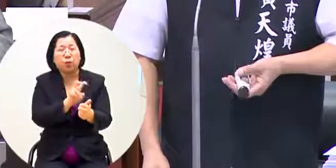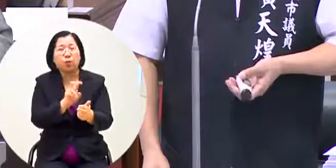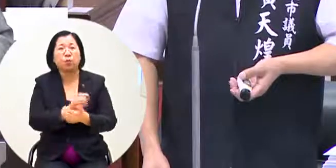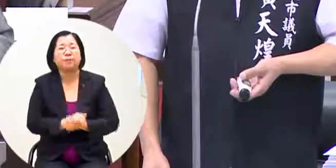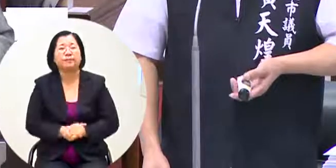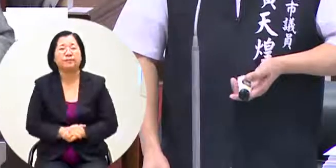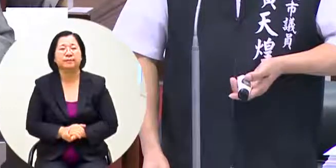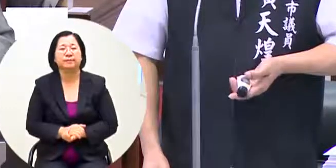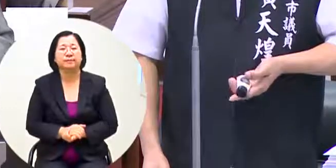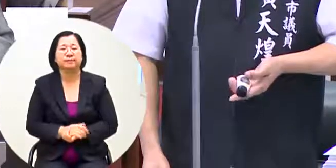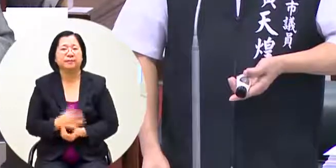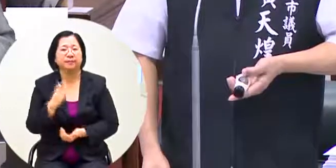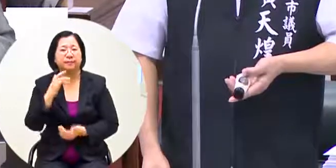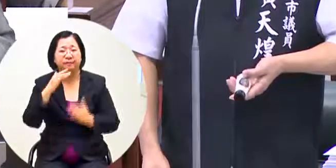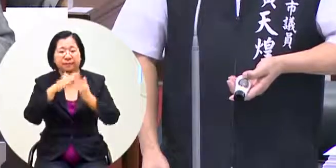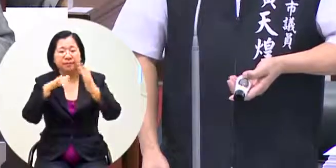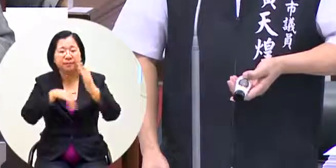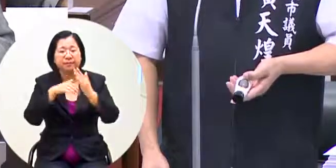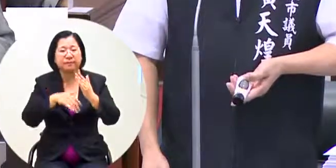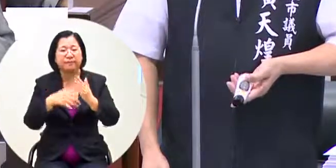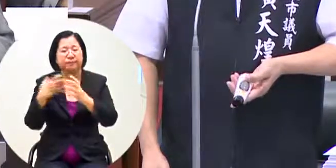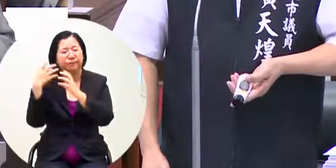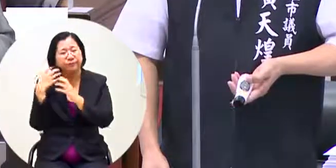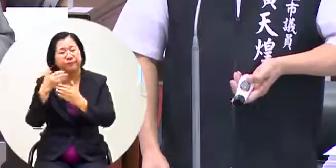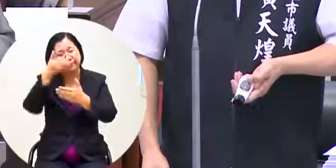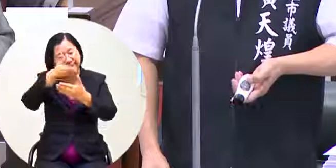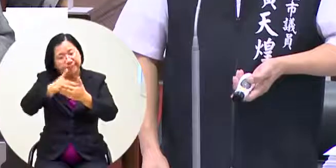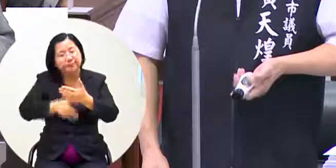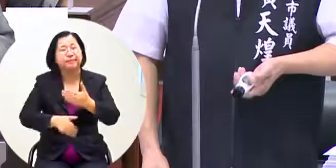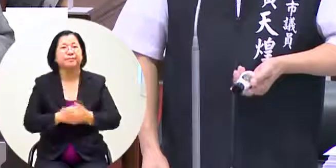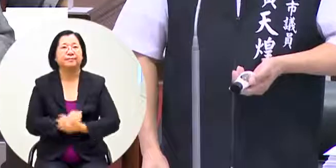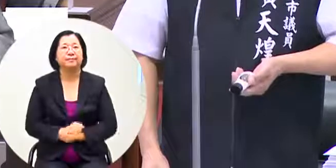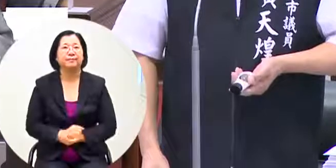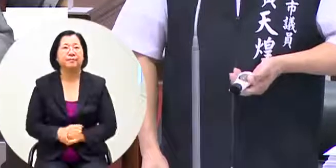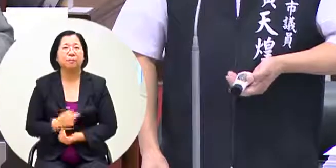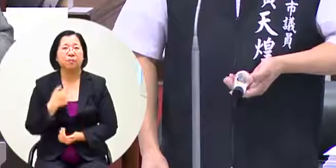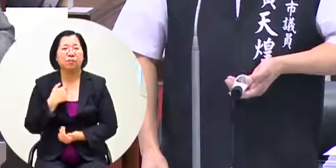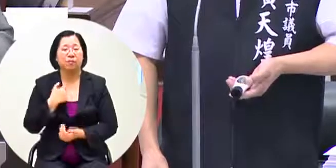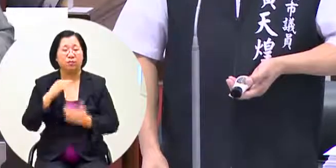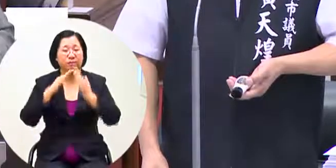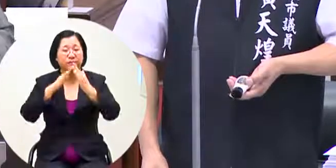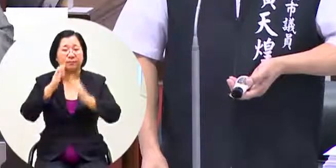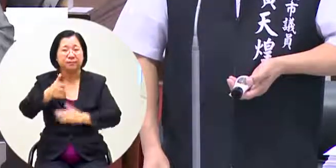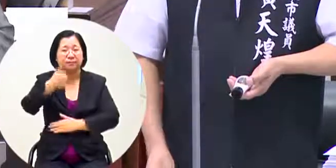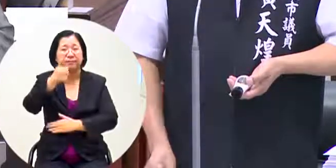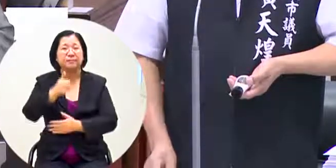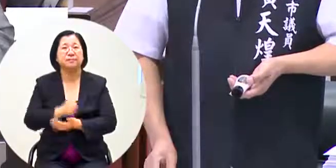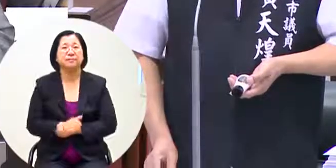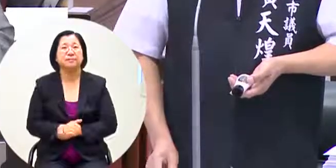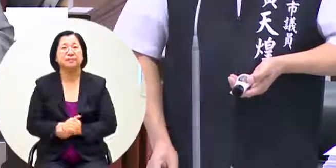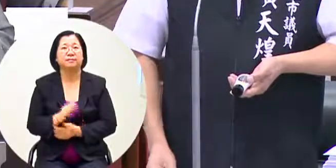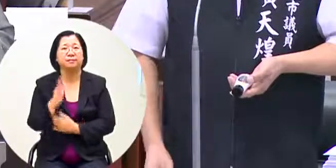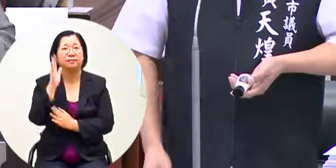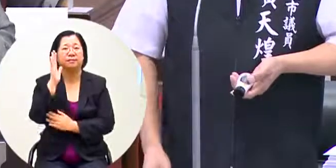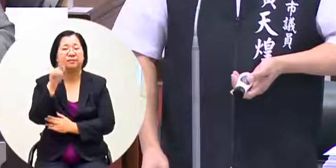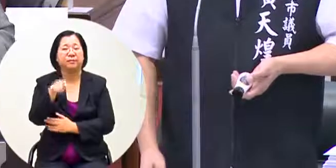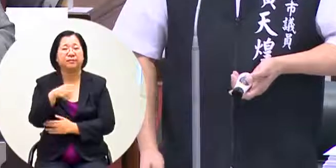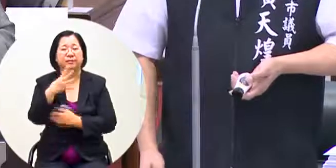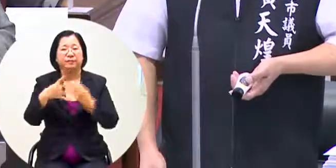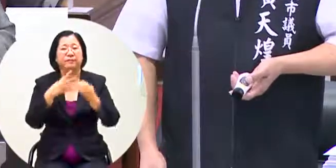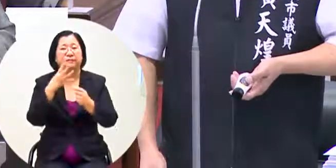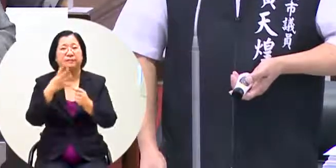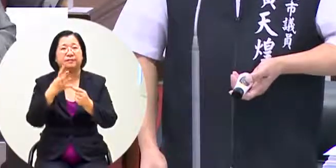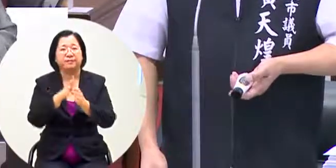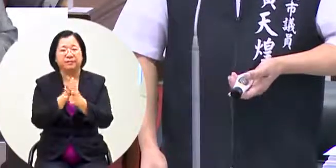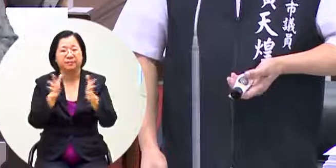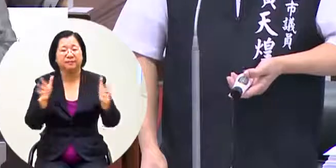少负担这个部分，咱市政府伫四年内底，吼，这个所有的增加170班